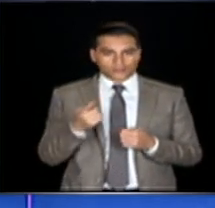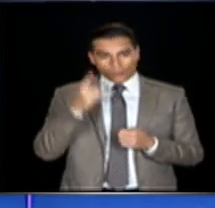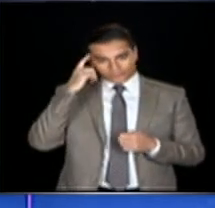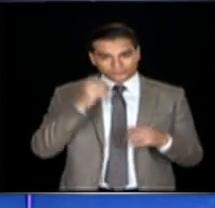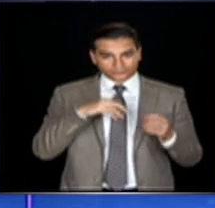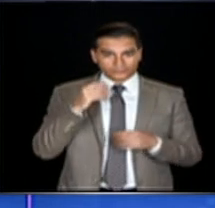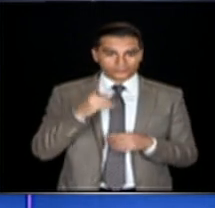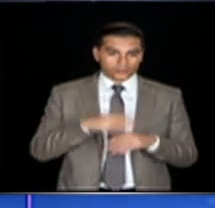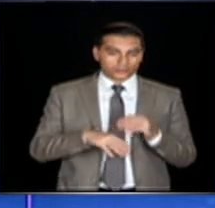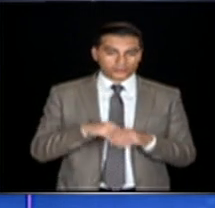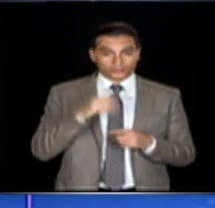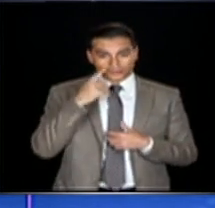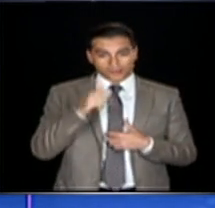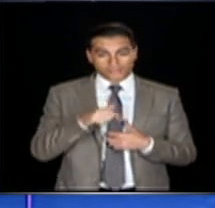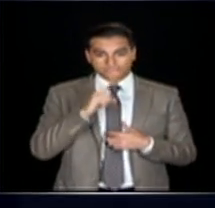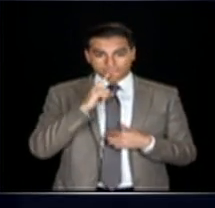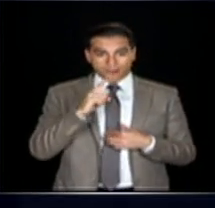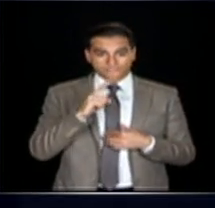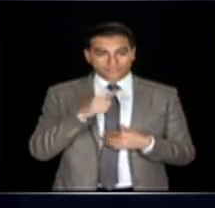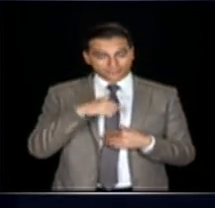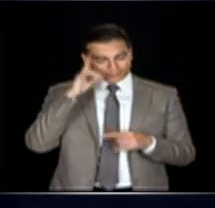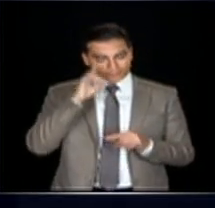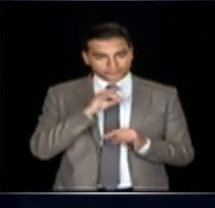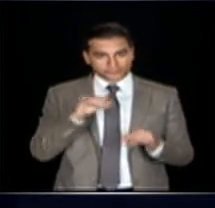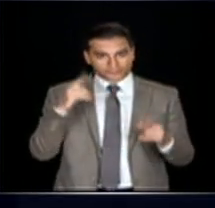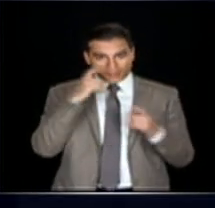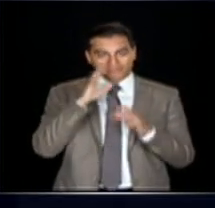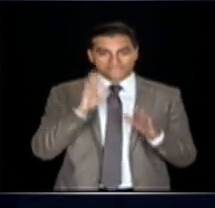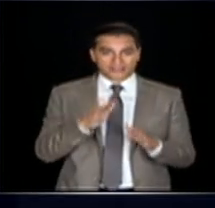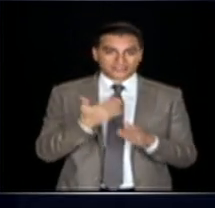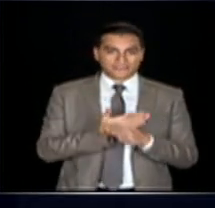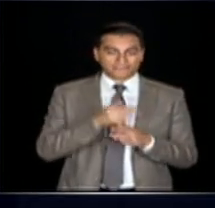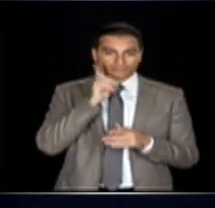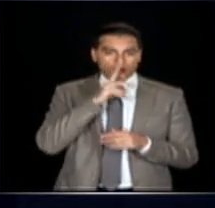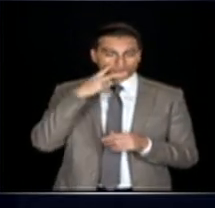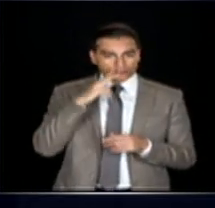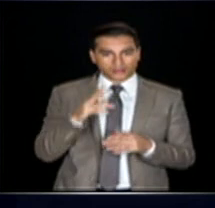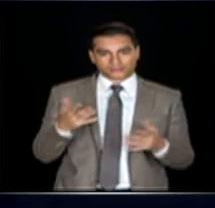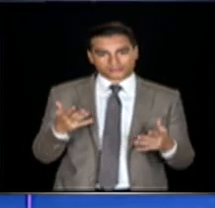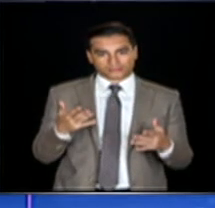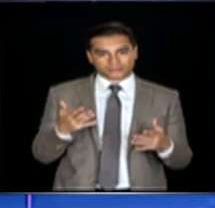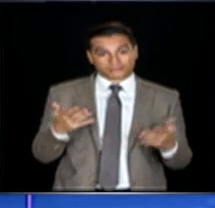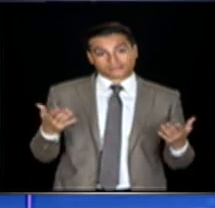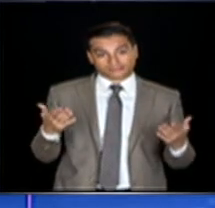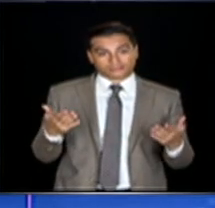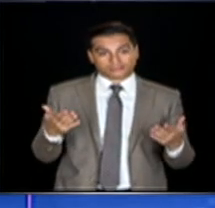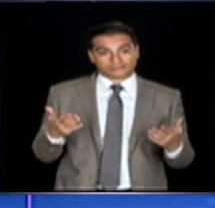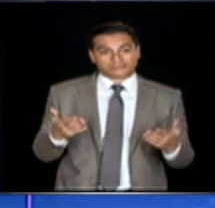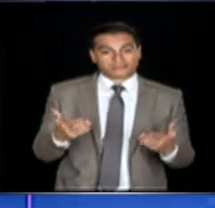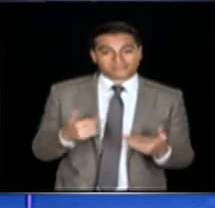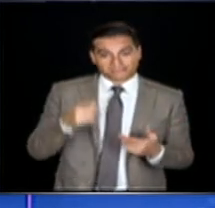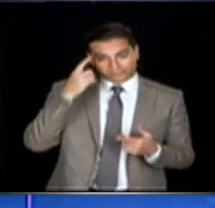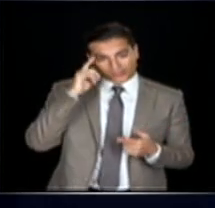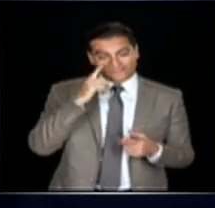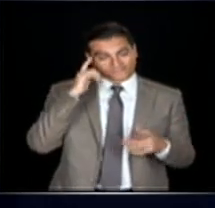بصي بقى، المباراة لما بتتحسم الواحد بيبقى مش عايز يغلط، دي مفهومة جدا، فما تقدريش